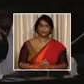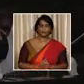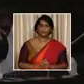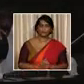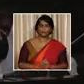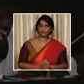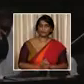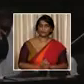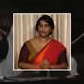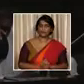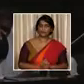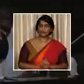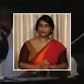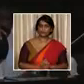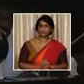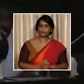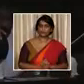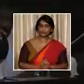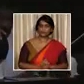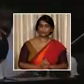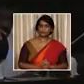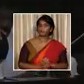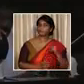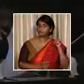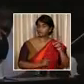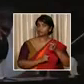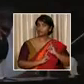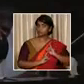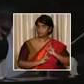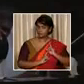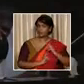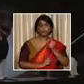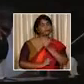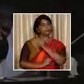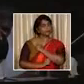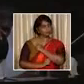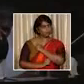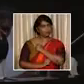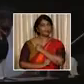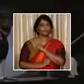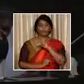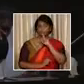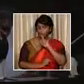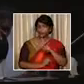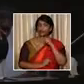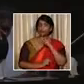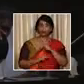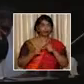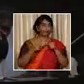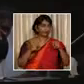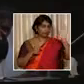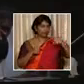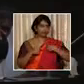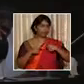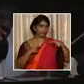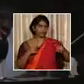அவர் விரட்டப்பட்டது அல்லது அவர் ஏசப்பட்டது என்பது தமிழர்களால் ஏற்றுக்கொள்ளப்பட முடியாத ஒரு விடயமாக இருக்கிறது என்பதையும் நாங்கள் இந்த இடத்திலே